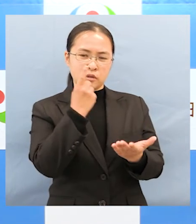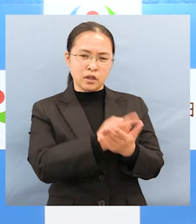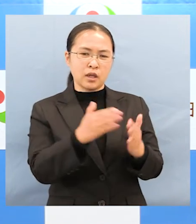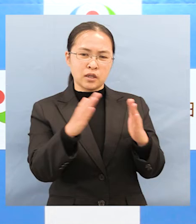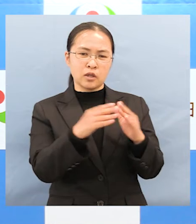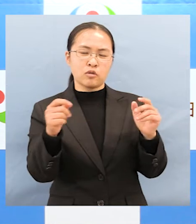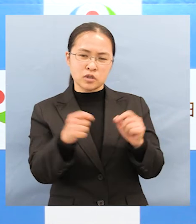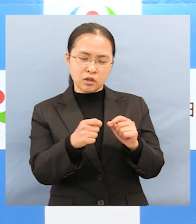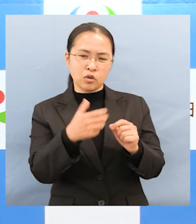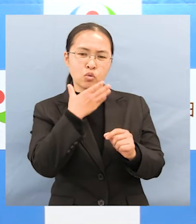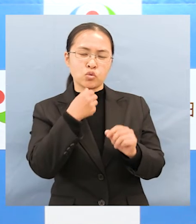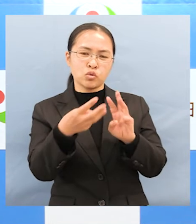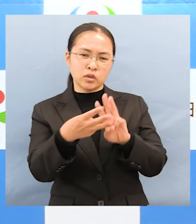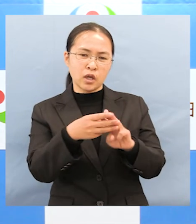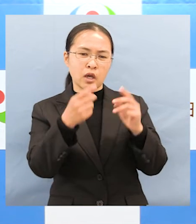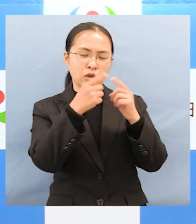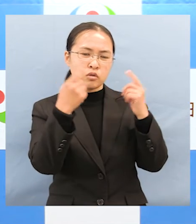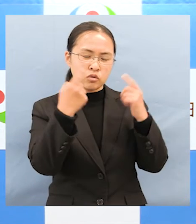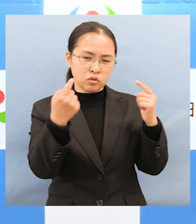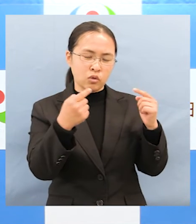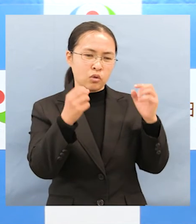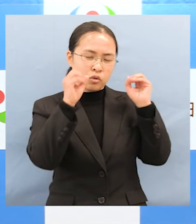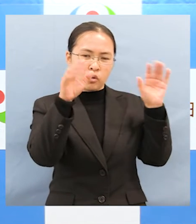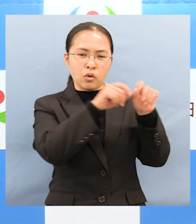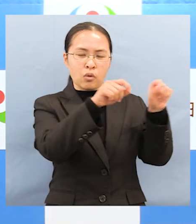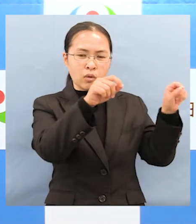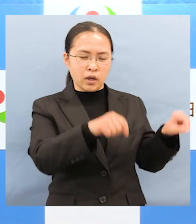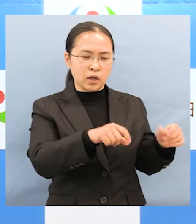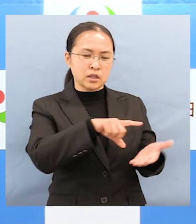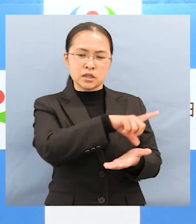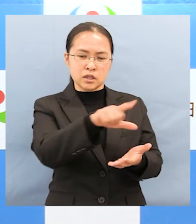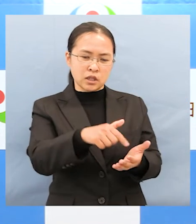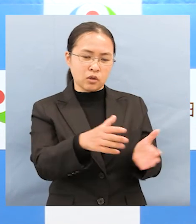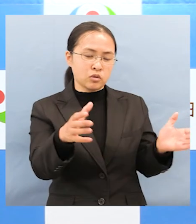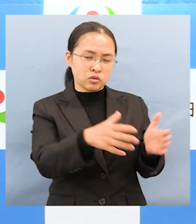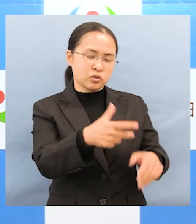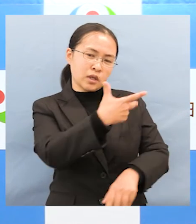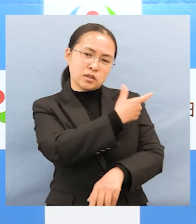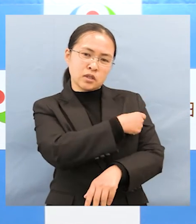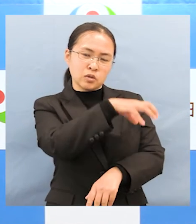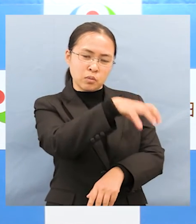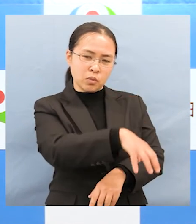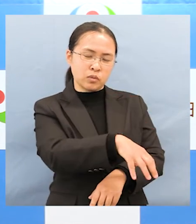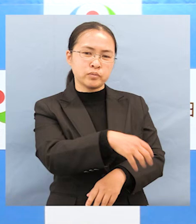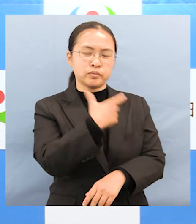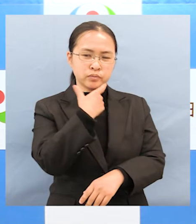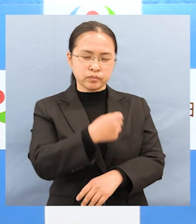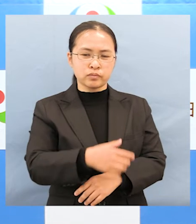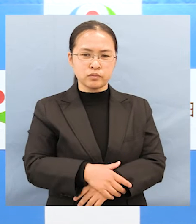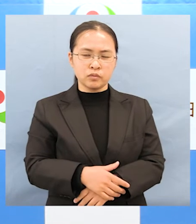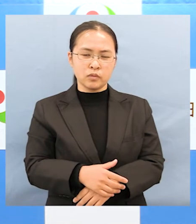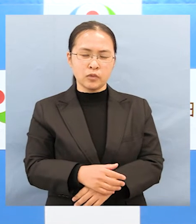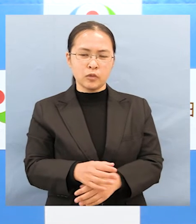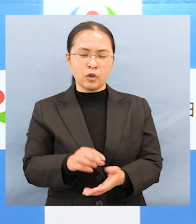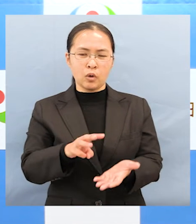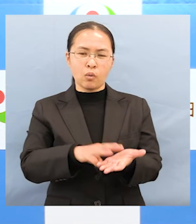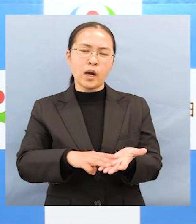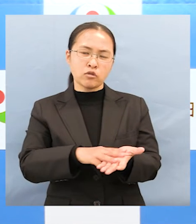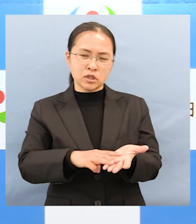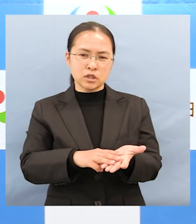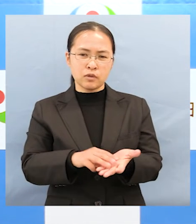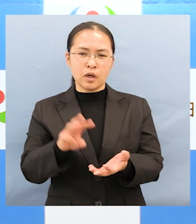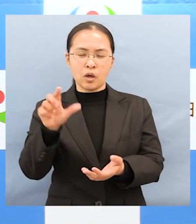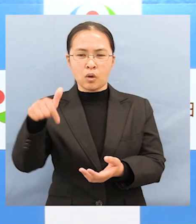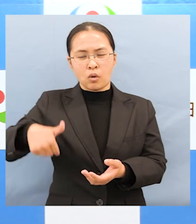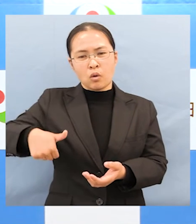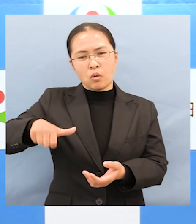ということで、福出流用豊岡の地域での集団接種も合わせて行っていきます。使用ワクチンは報道されているように